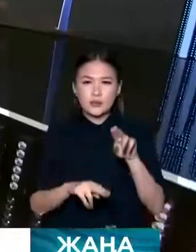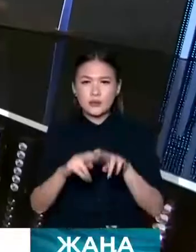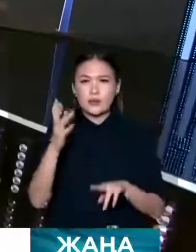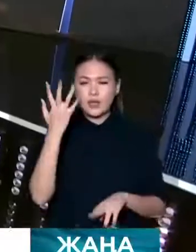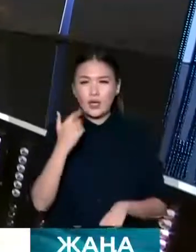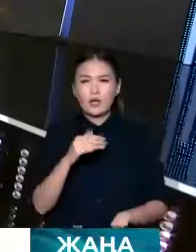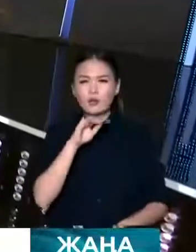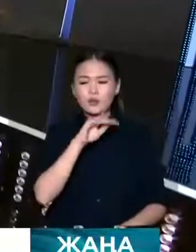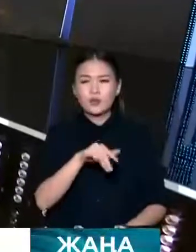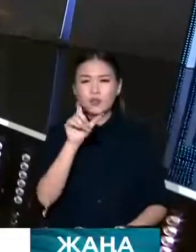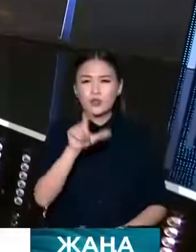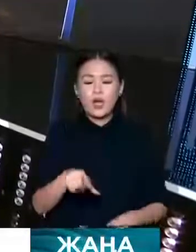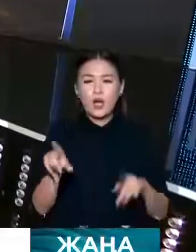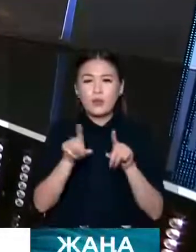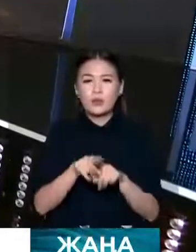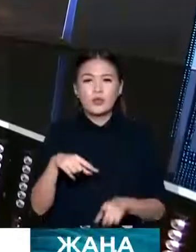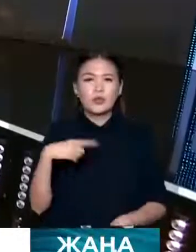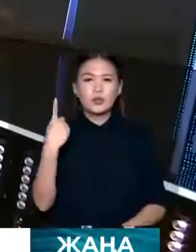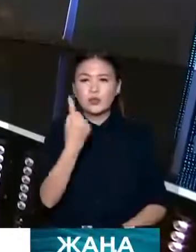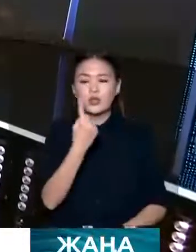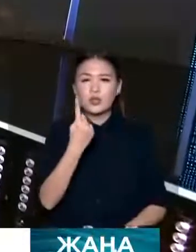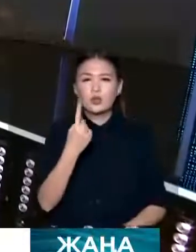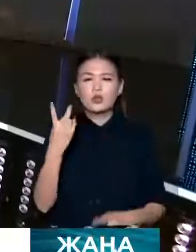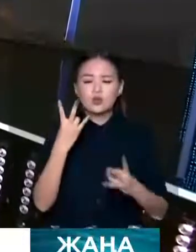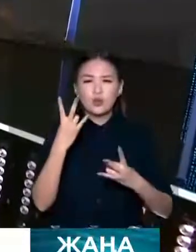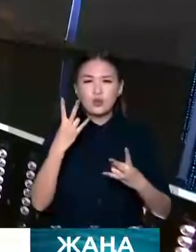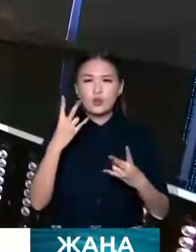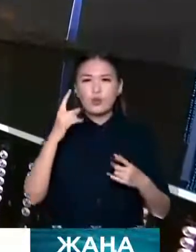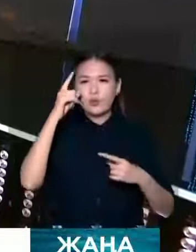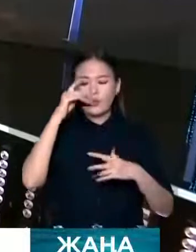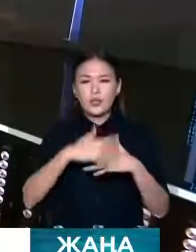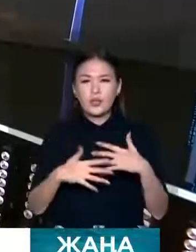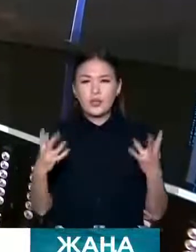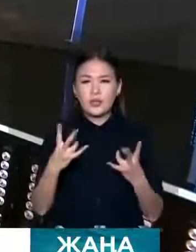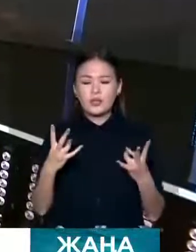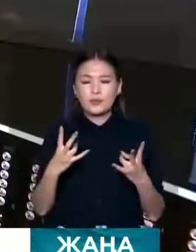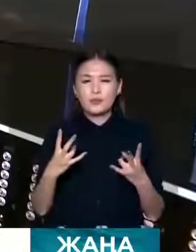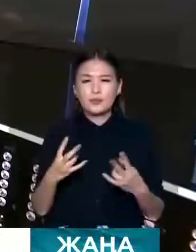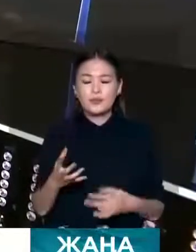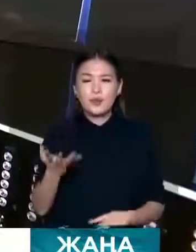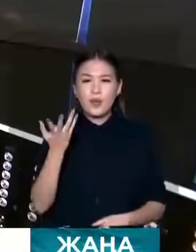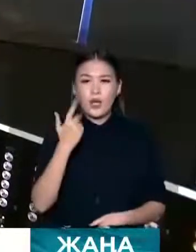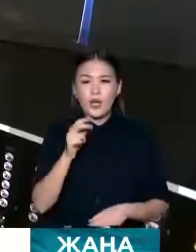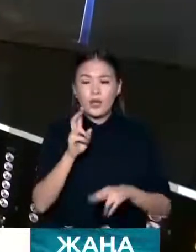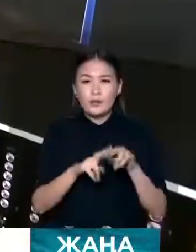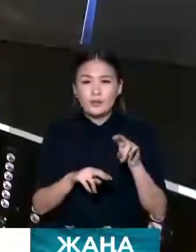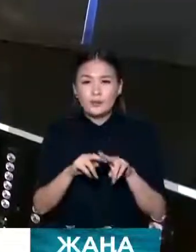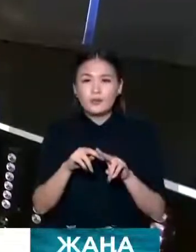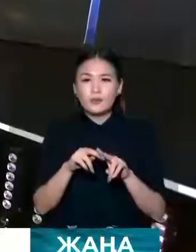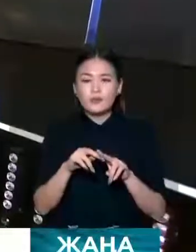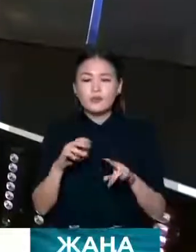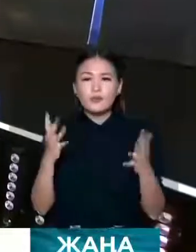маман ретінде айтыңызшы, әуелі, ең әуелі нені ескеру керек? АЭС салатын кезде? Бірінші,